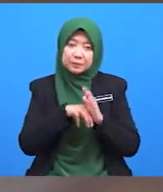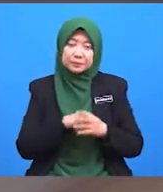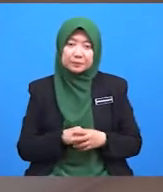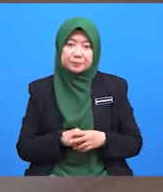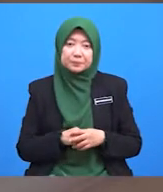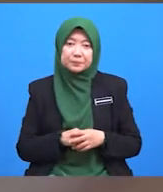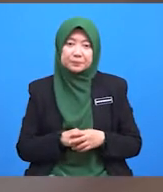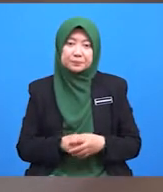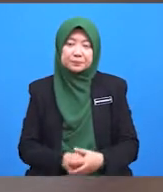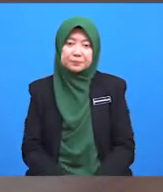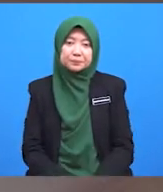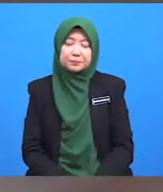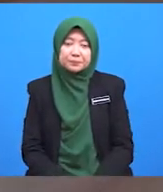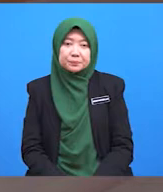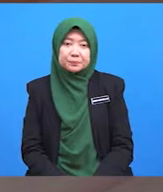minit.